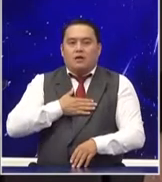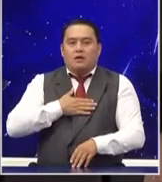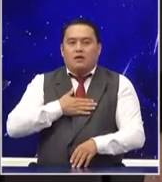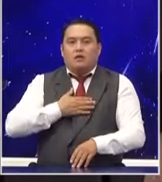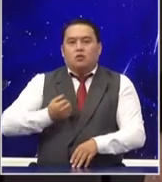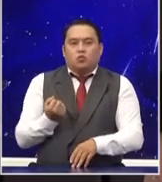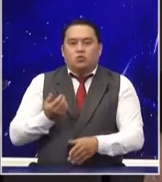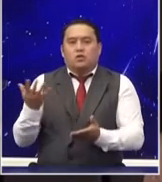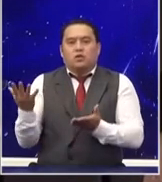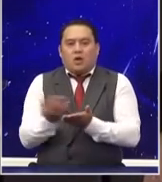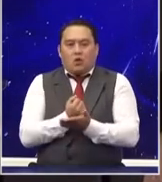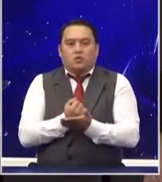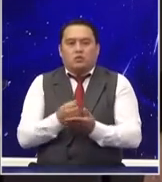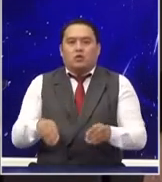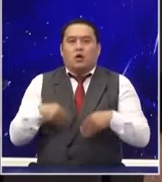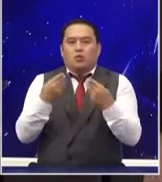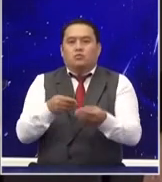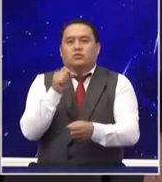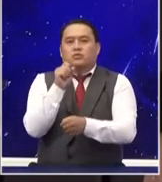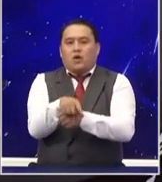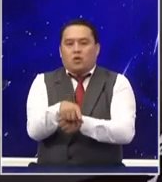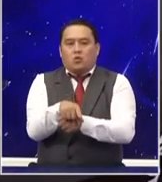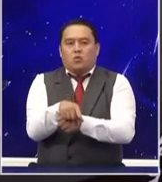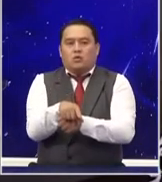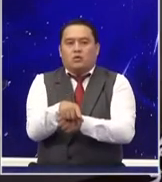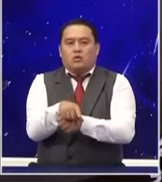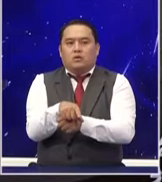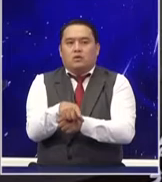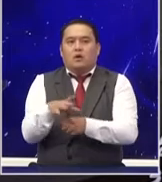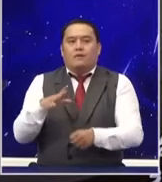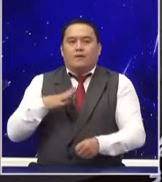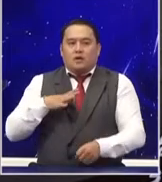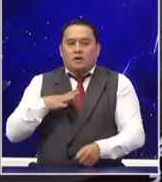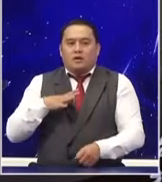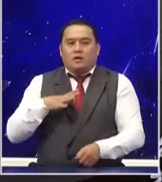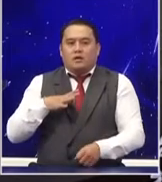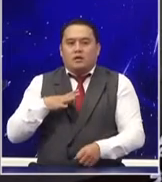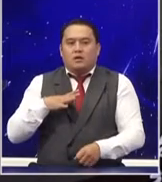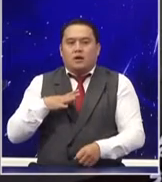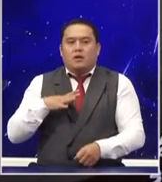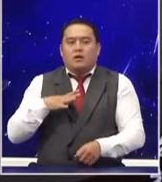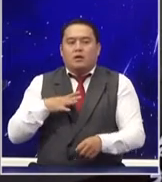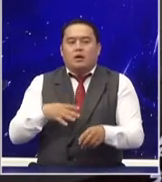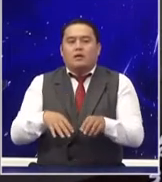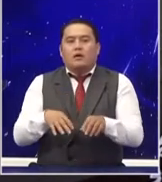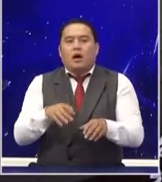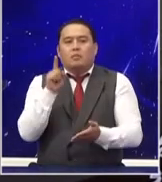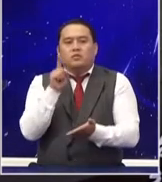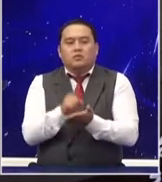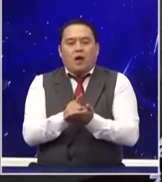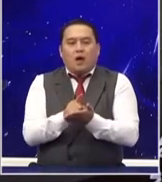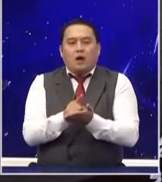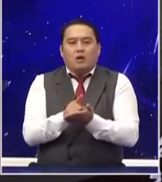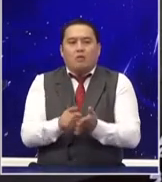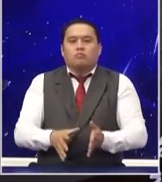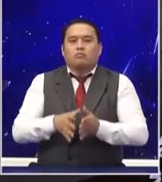друзей находят, и дают задание этому человеку. Он должен проповедовать обязательно. Чем